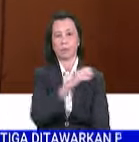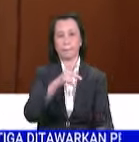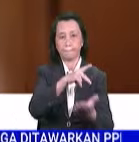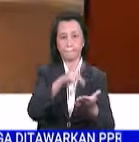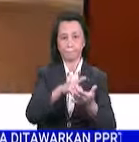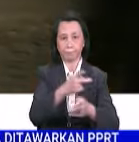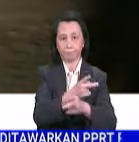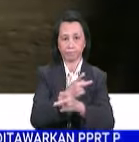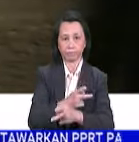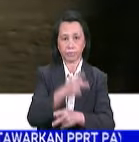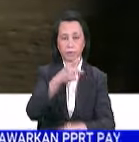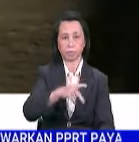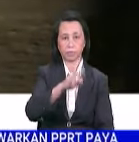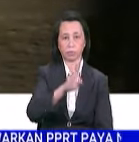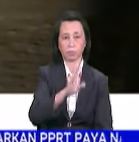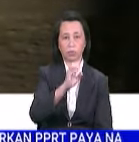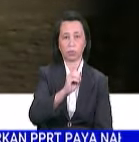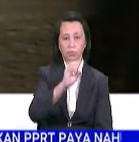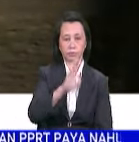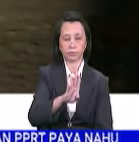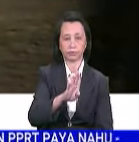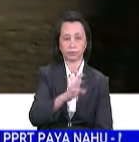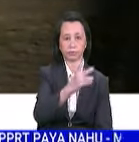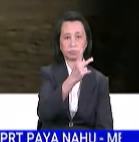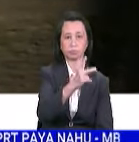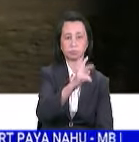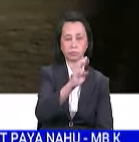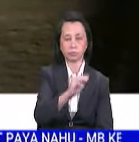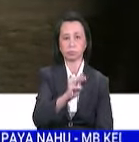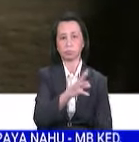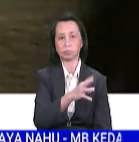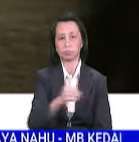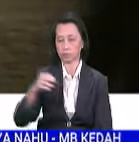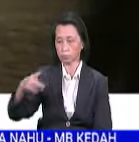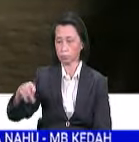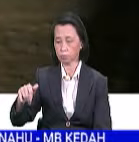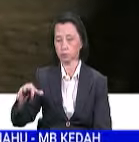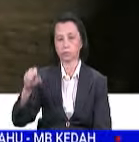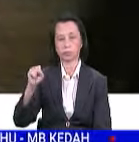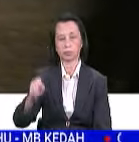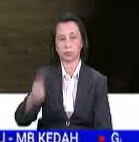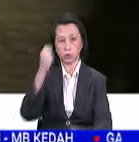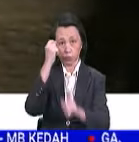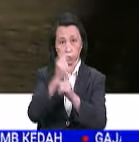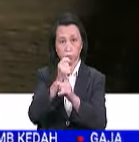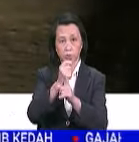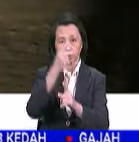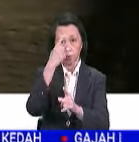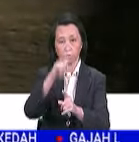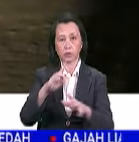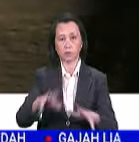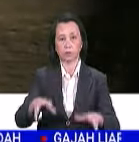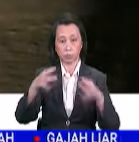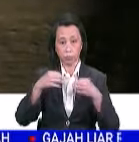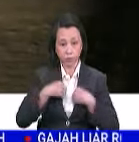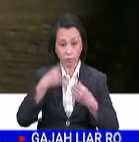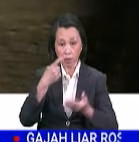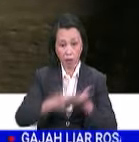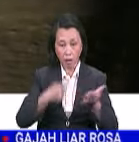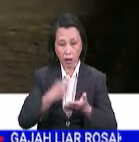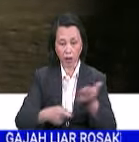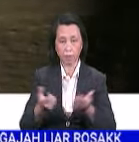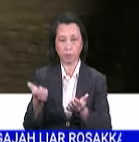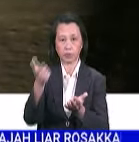Pusat Kawalan Operasi Bencana Kota Marudu dan Pitas ini bertujuan untuk menerima sebarang